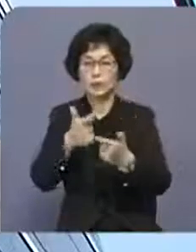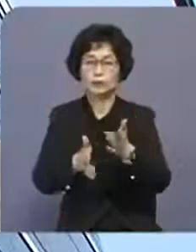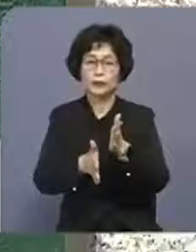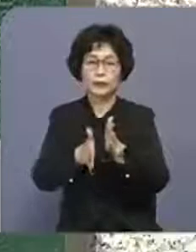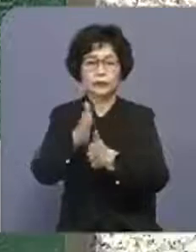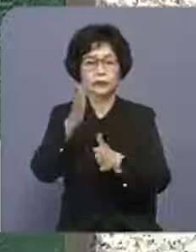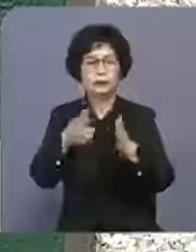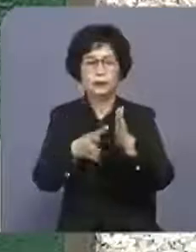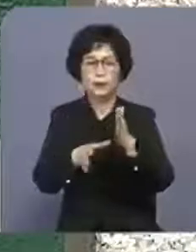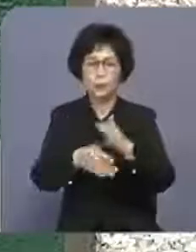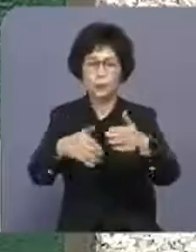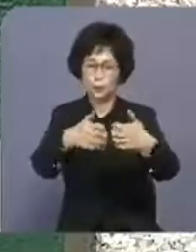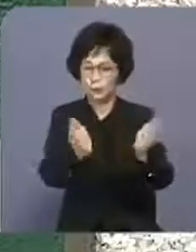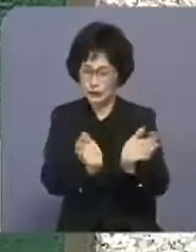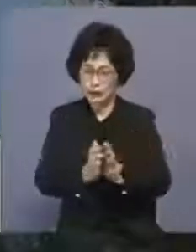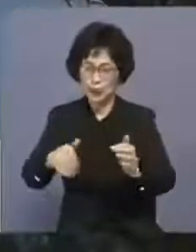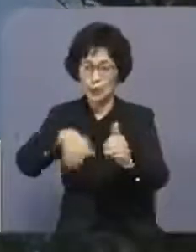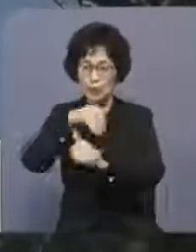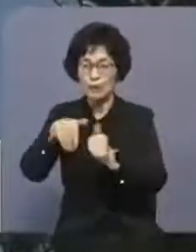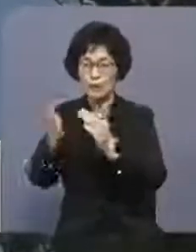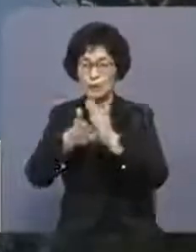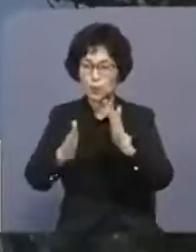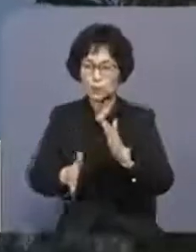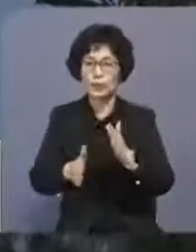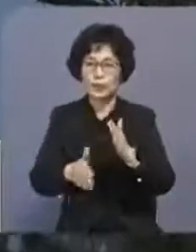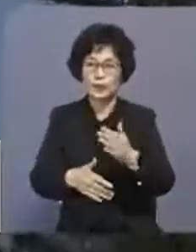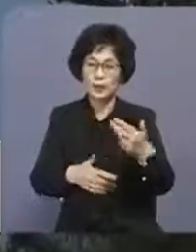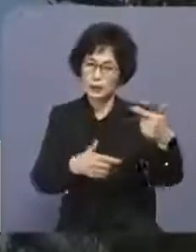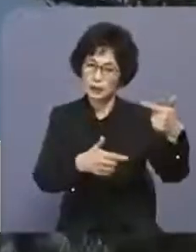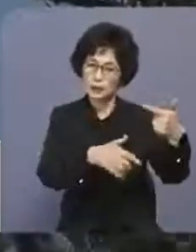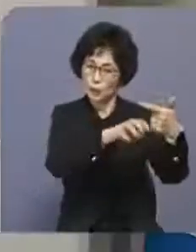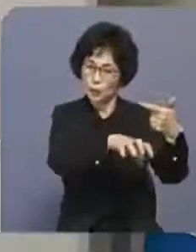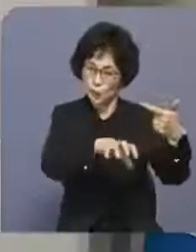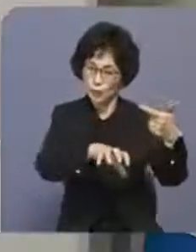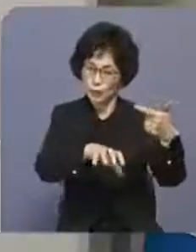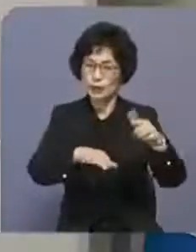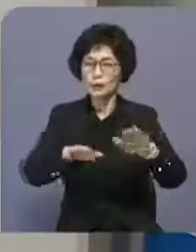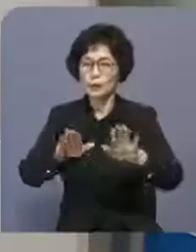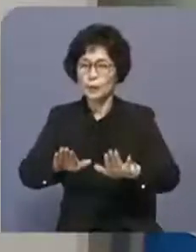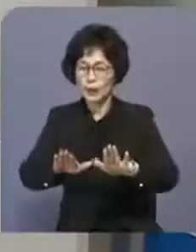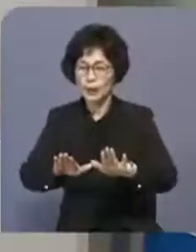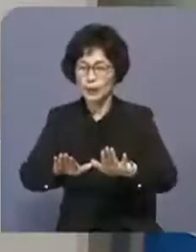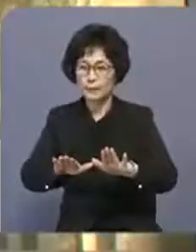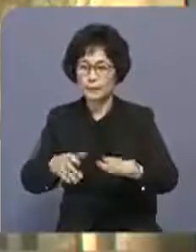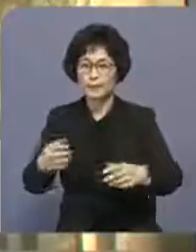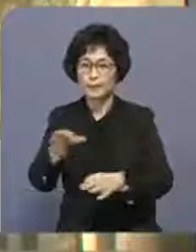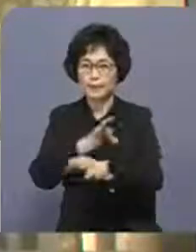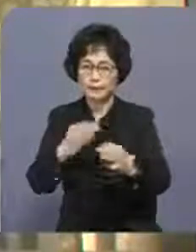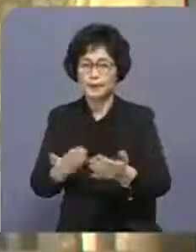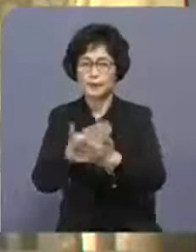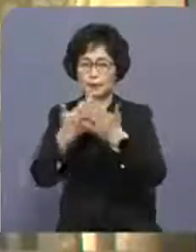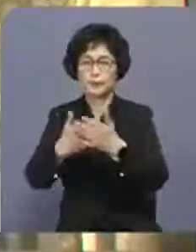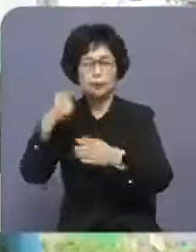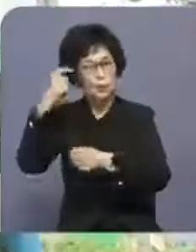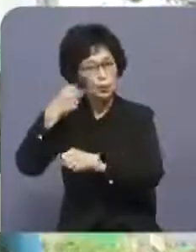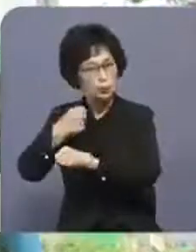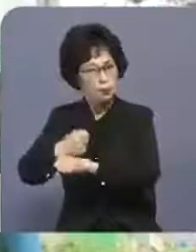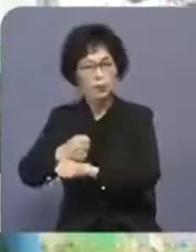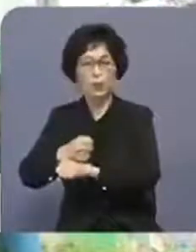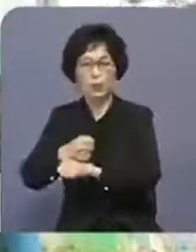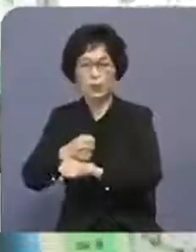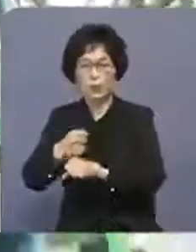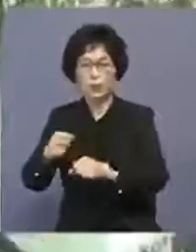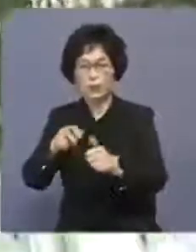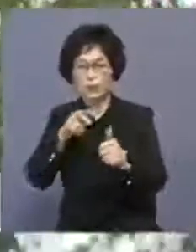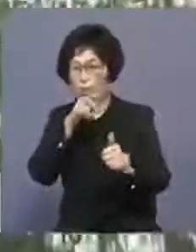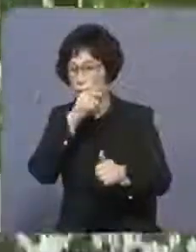부산시설공단, 부산환경공단, 스포원 등 기존 6개에 이번에 부산경제진흥원, 부산연구원,